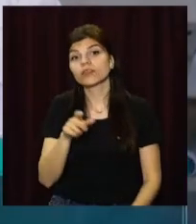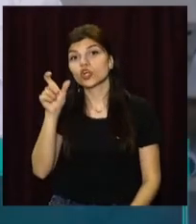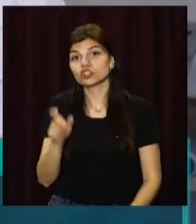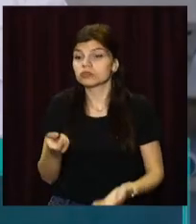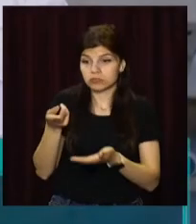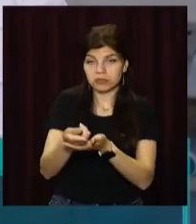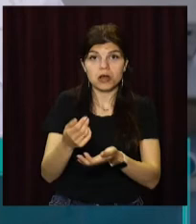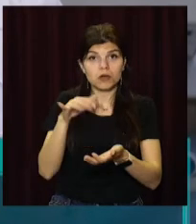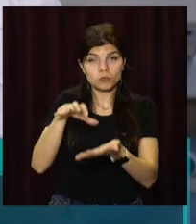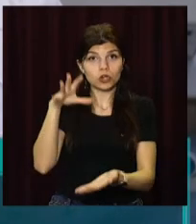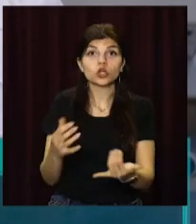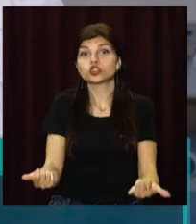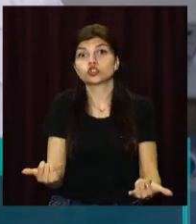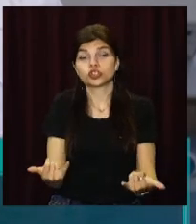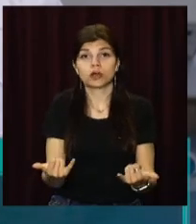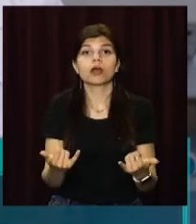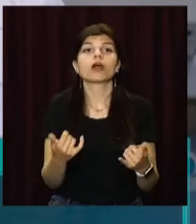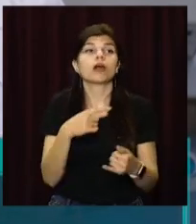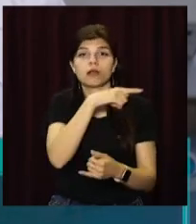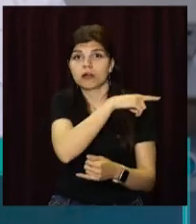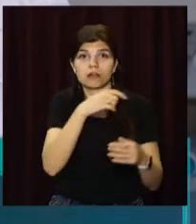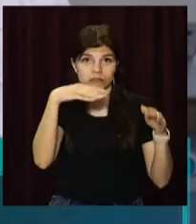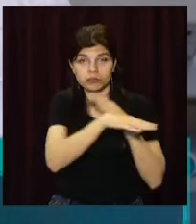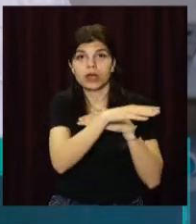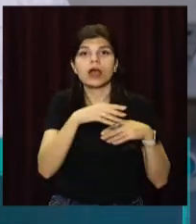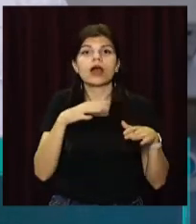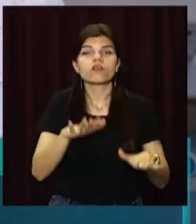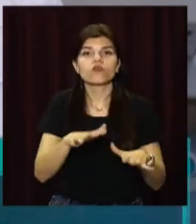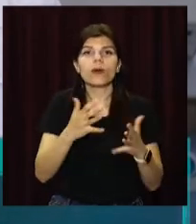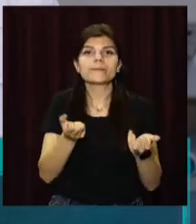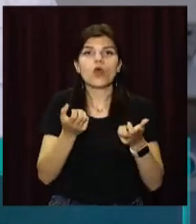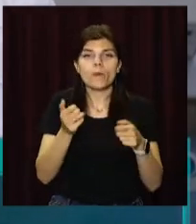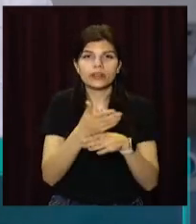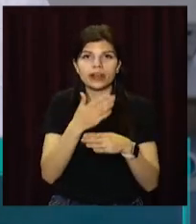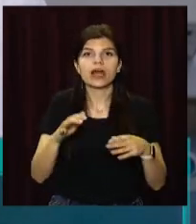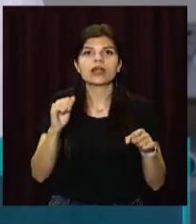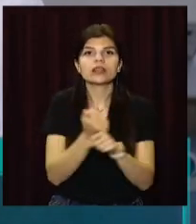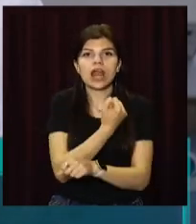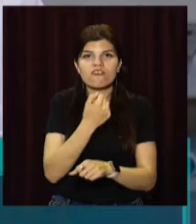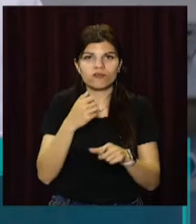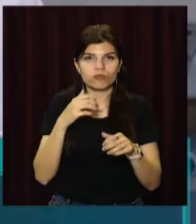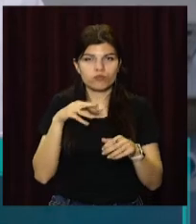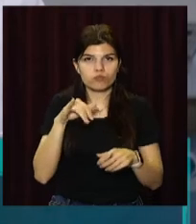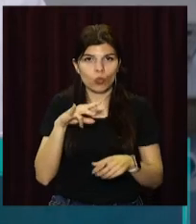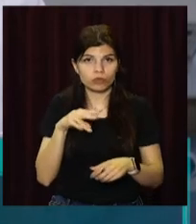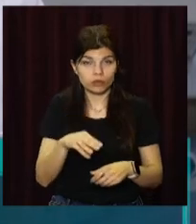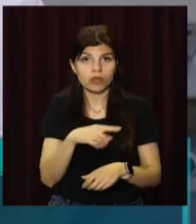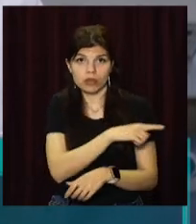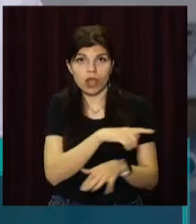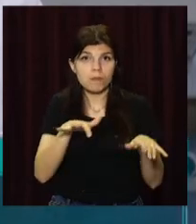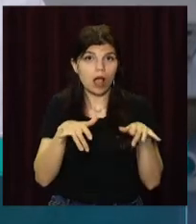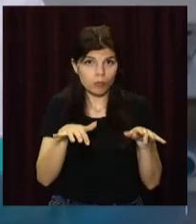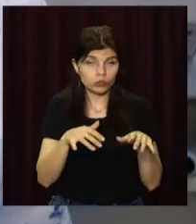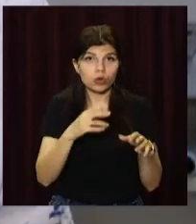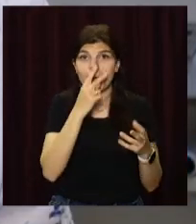мгновенно відбувся знімок, зараз же на просмотрщики в травмпункті, в прийомному відділенні і во всіх відділеннях в ординаторських у нас стоять